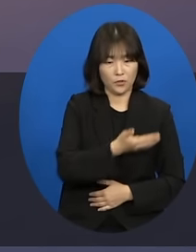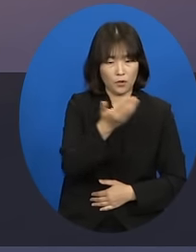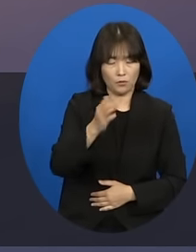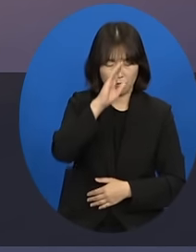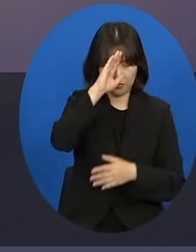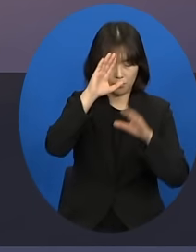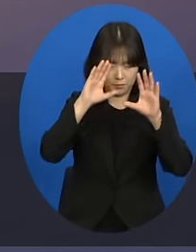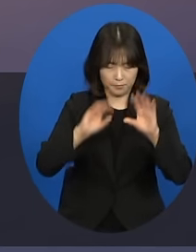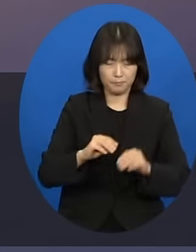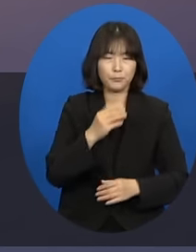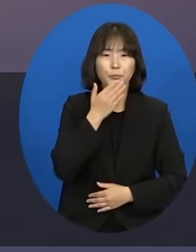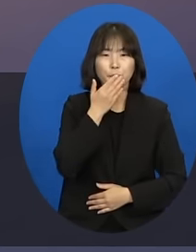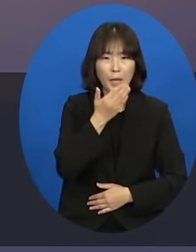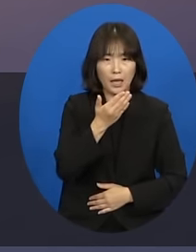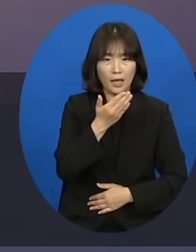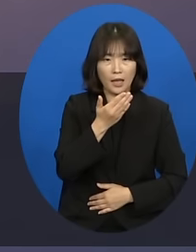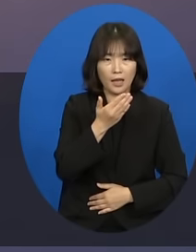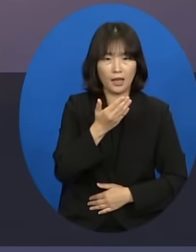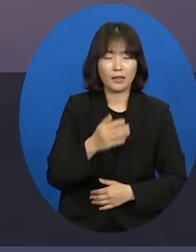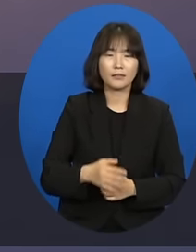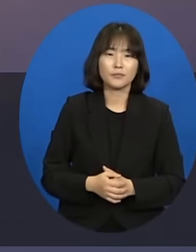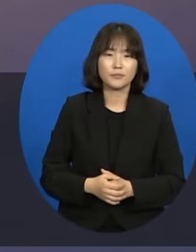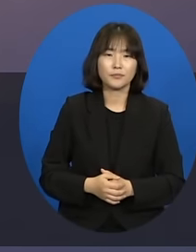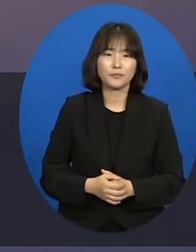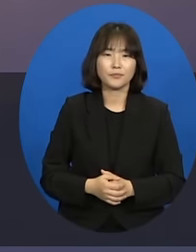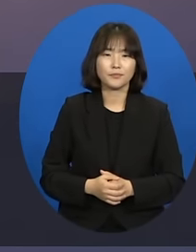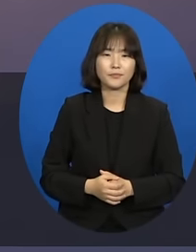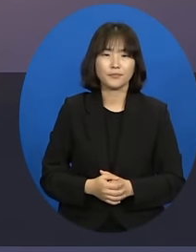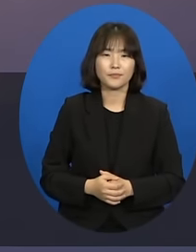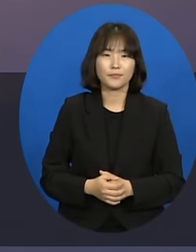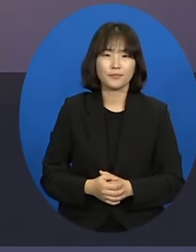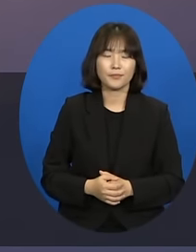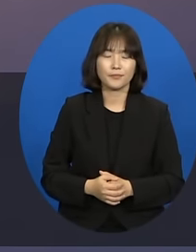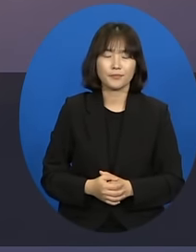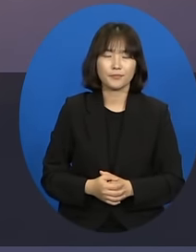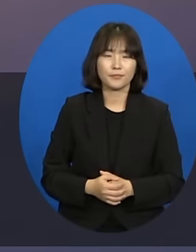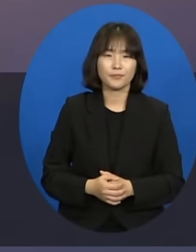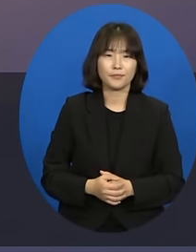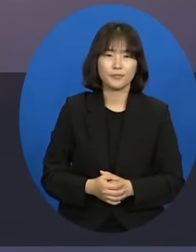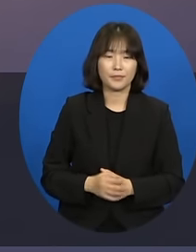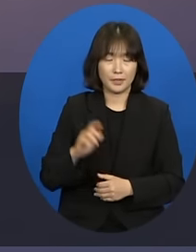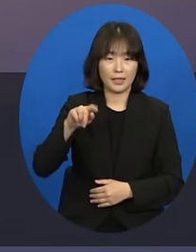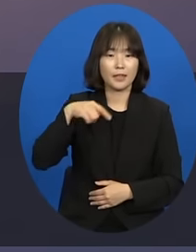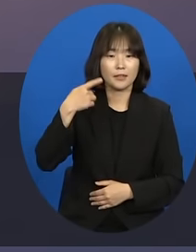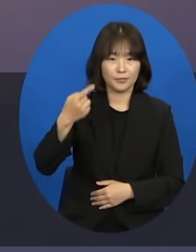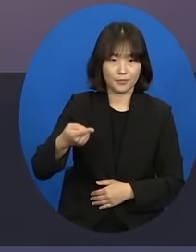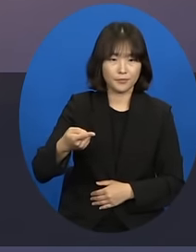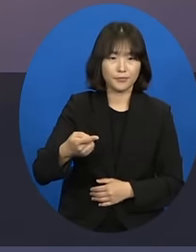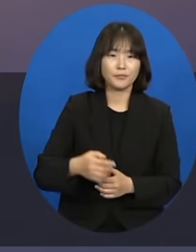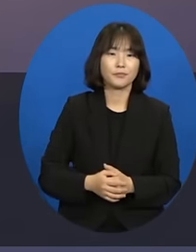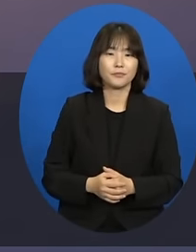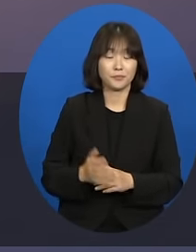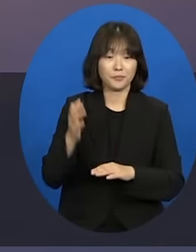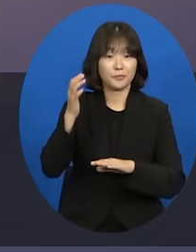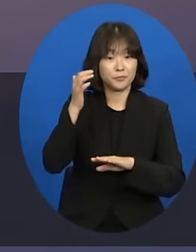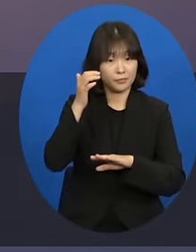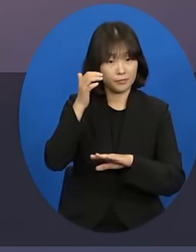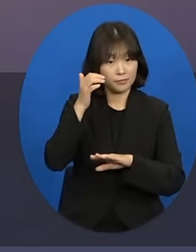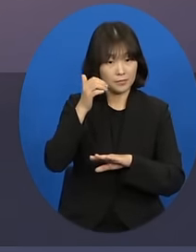것입니다. 여러분은 낫게 될 것입니다. 그 다음 한 구절 더 있을